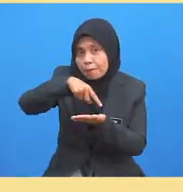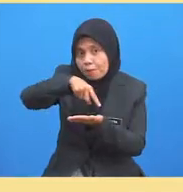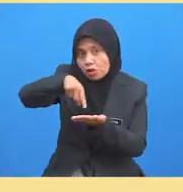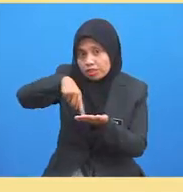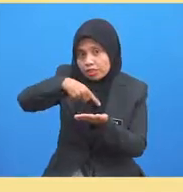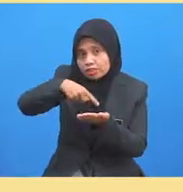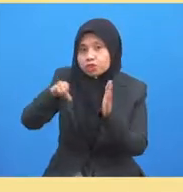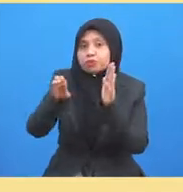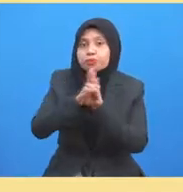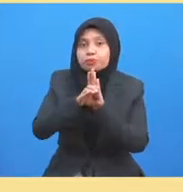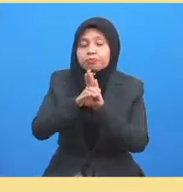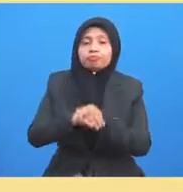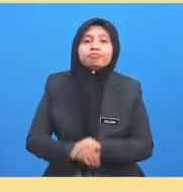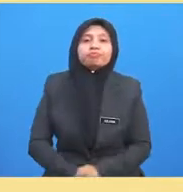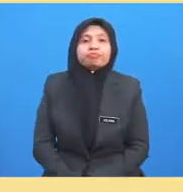menghasilkan model olokan.